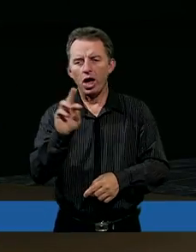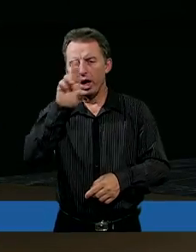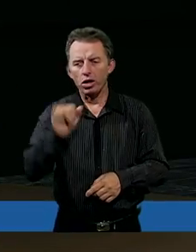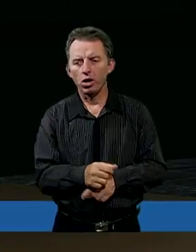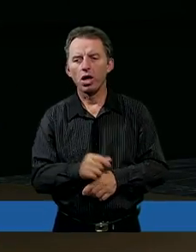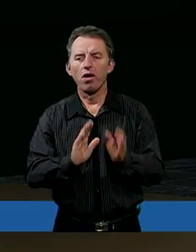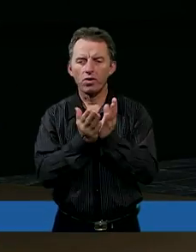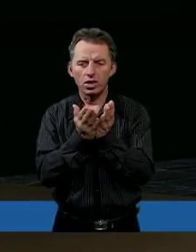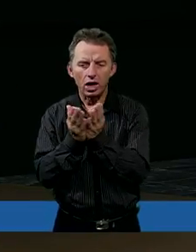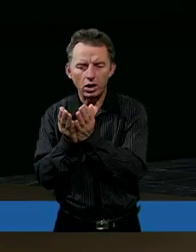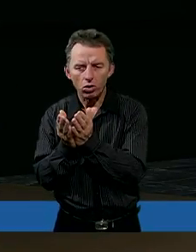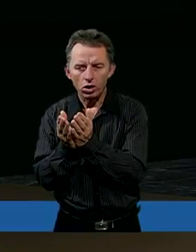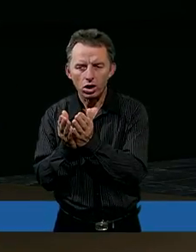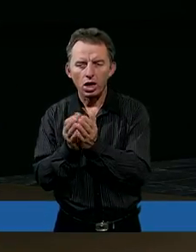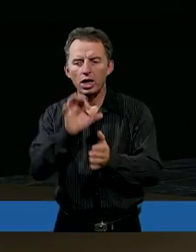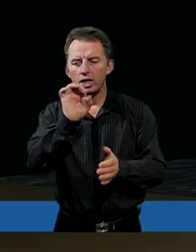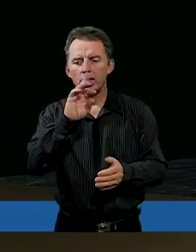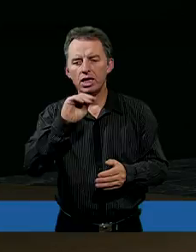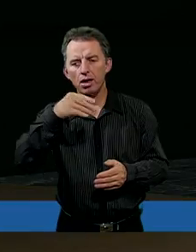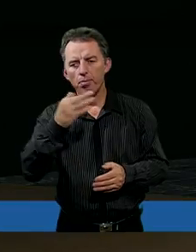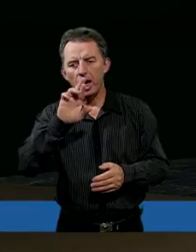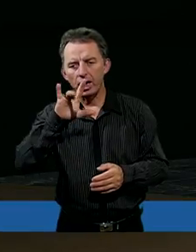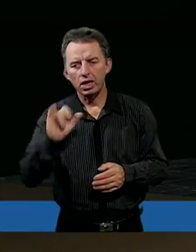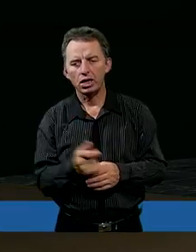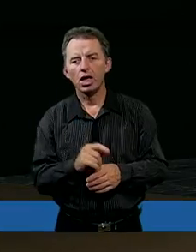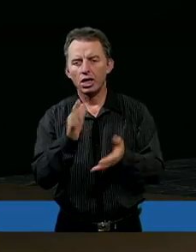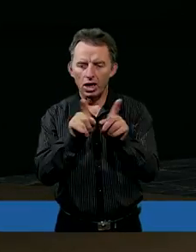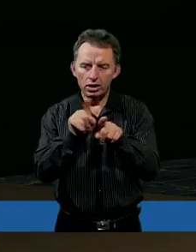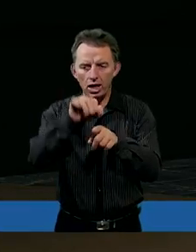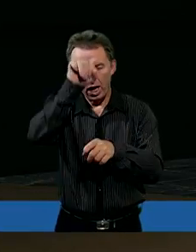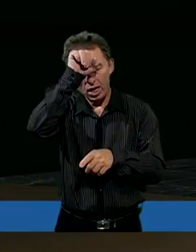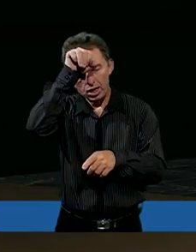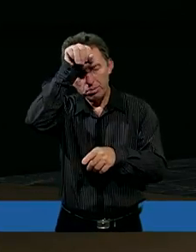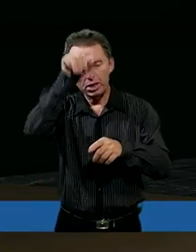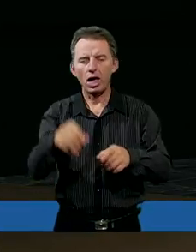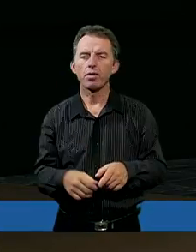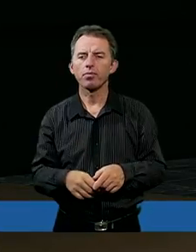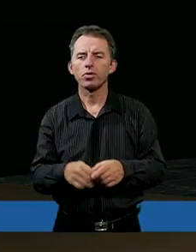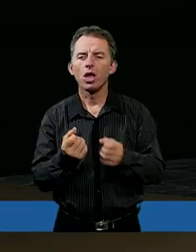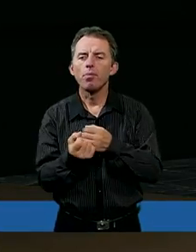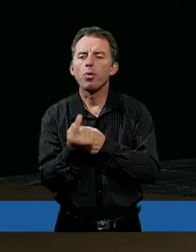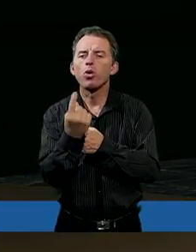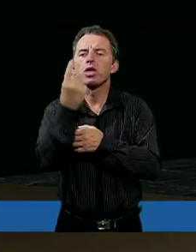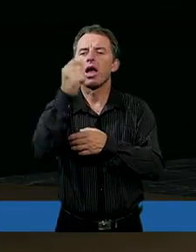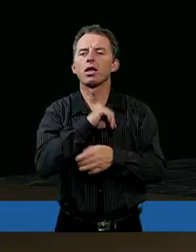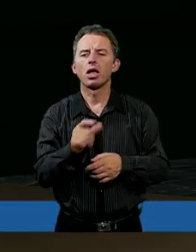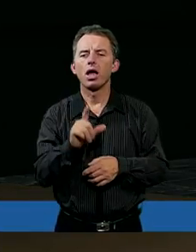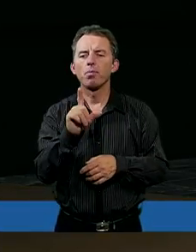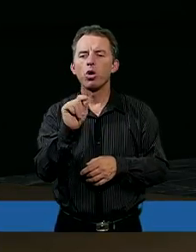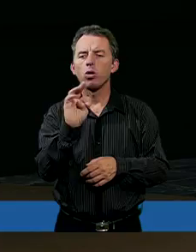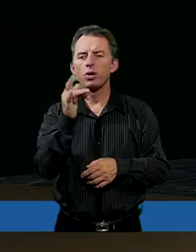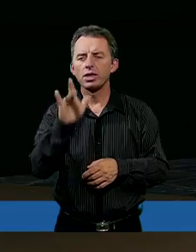w literaturze sumeryjskiej, ale także w egipskiej, pojawiły się